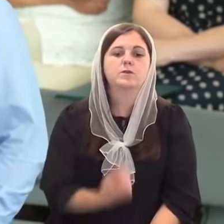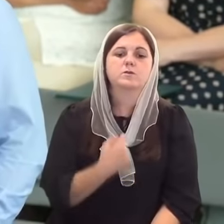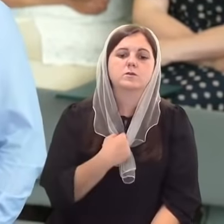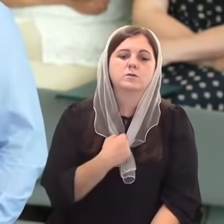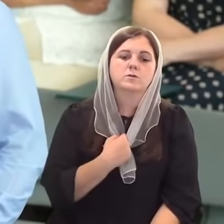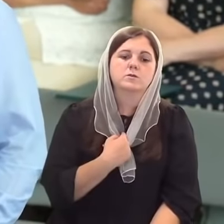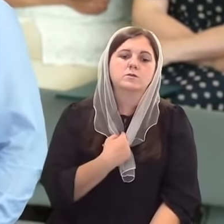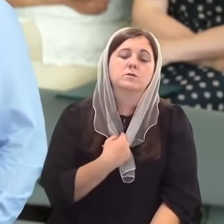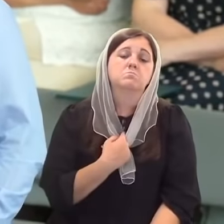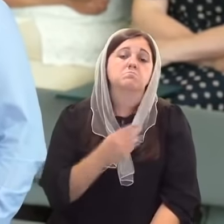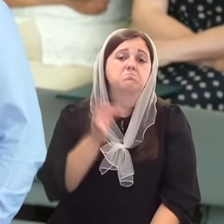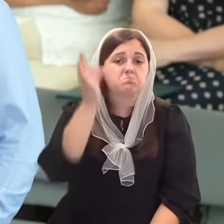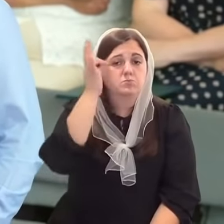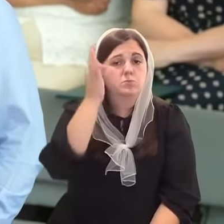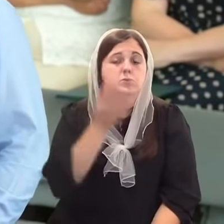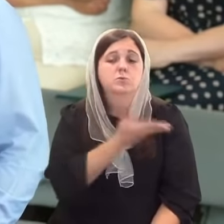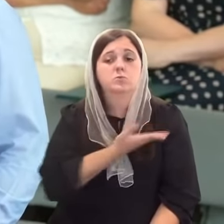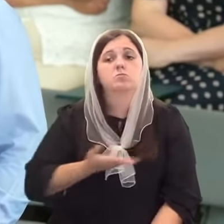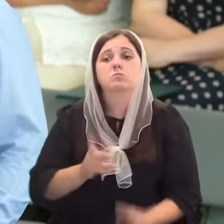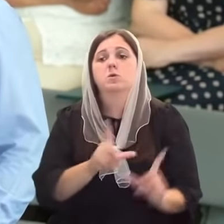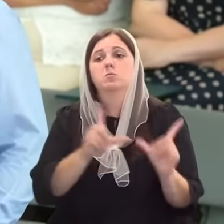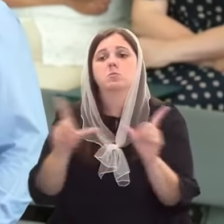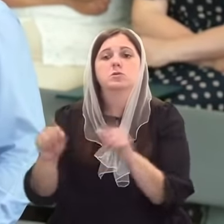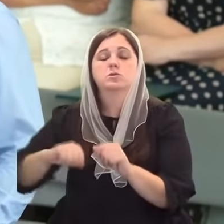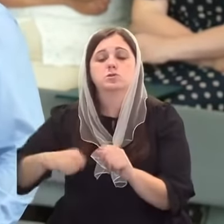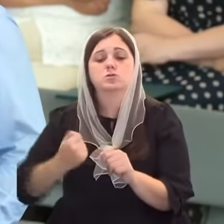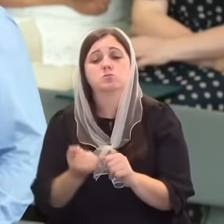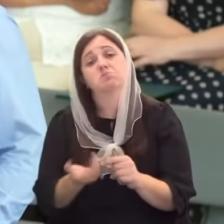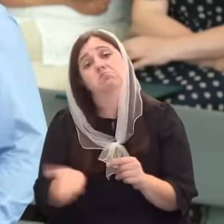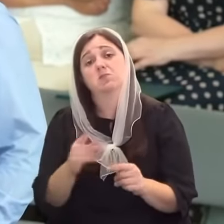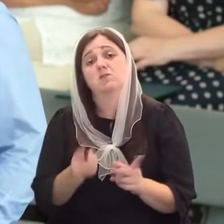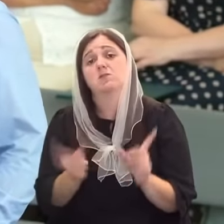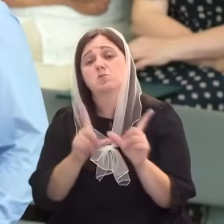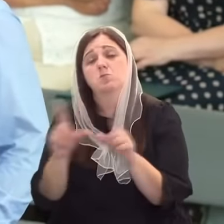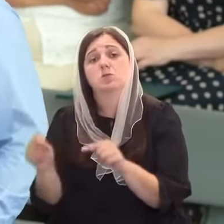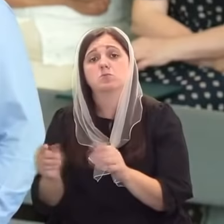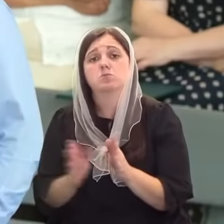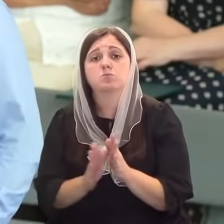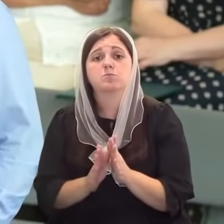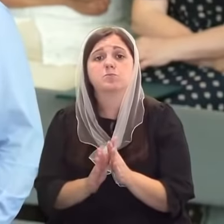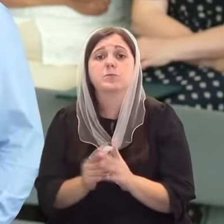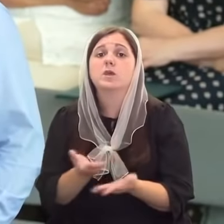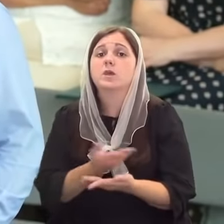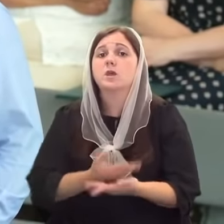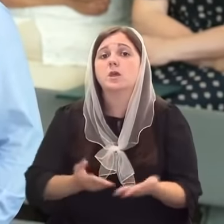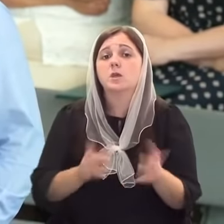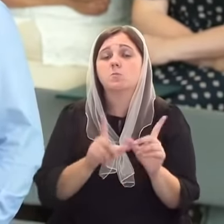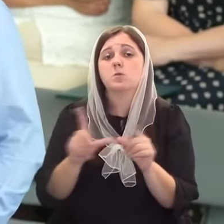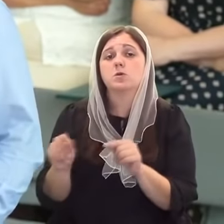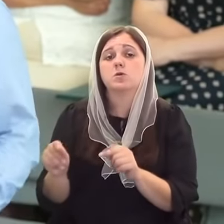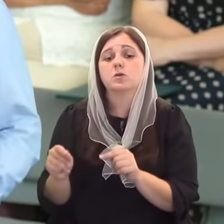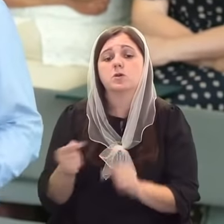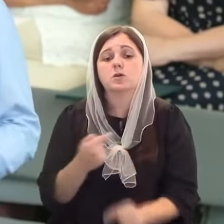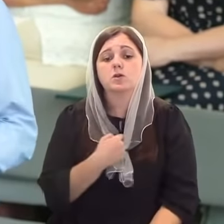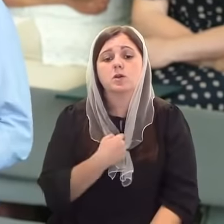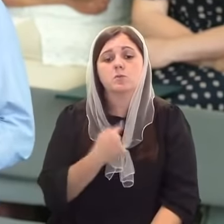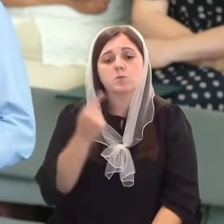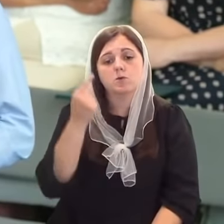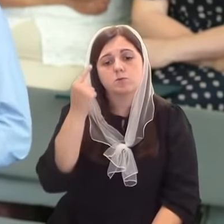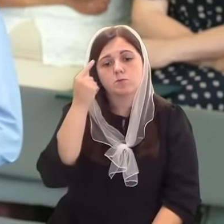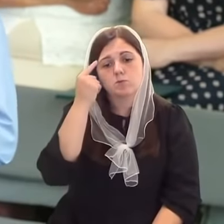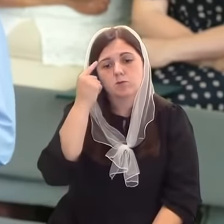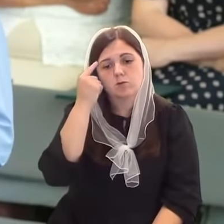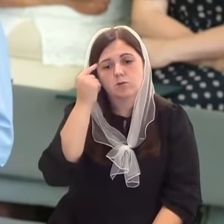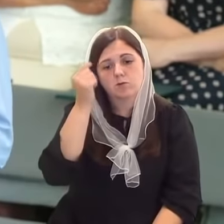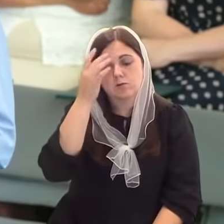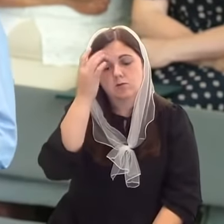помню, мы поехали вместе с Сережей. Сергей говорит: «Давай поедем, попробуем». И мы поехали. Я помню, подъезжая к